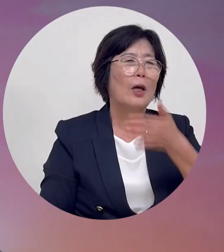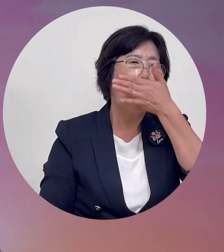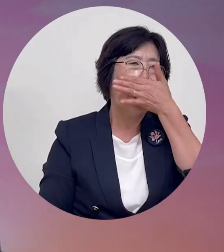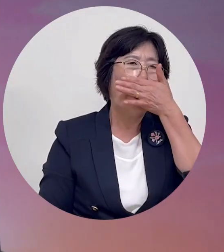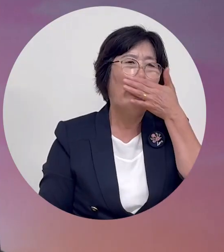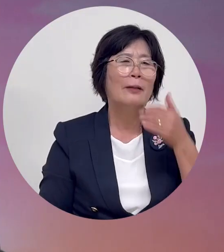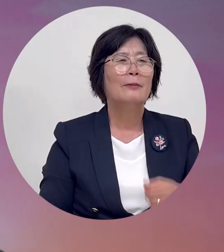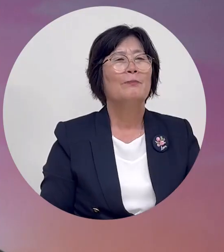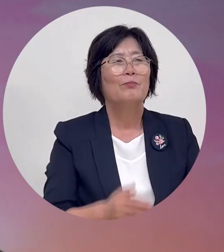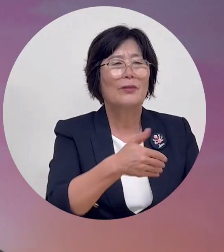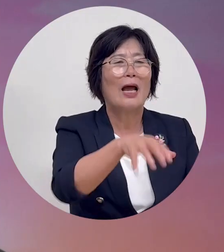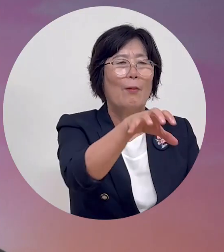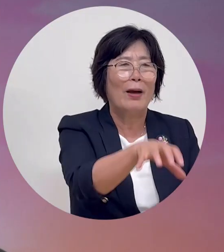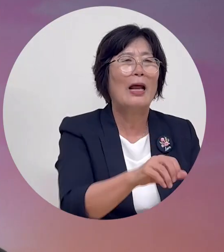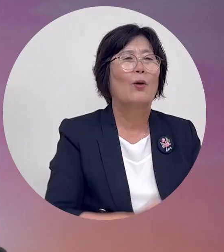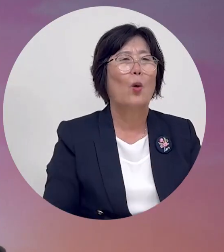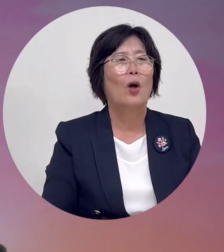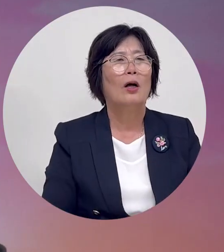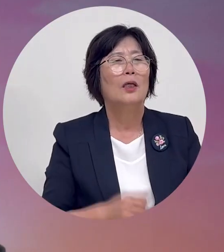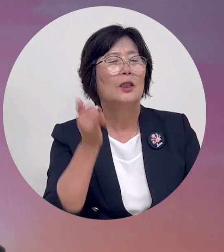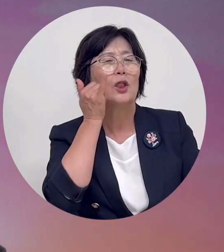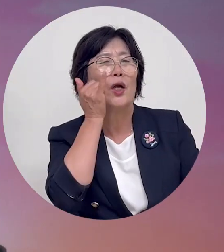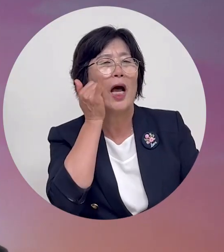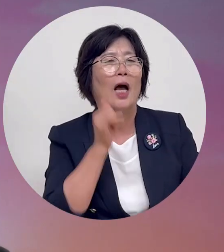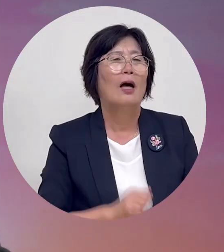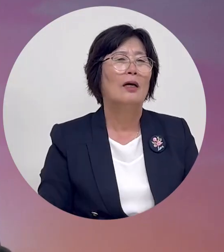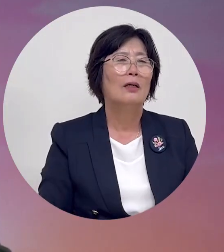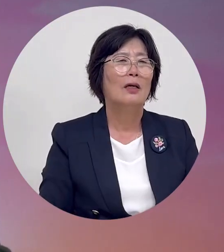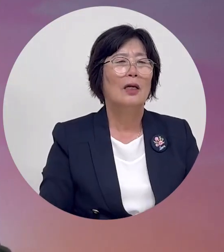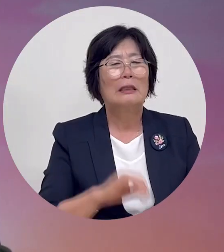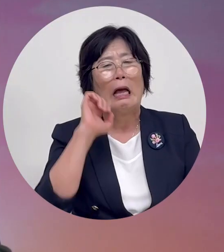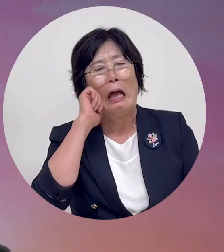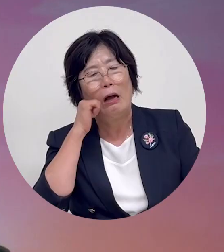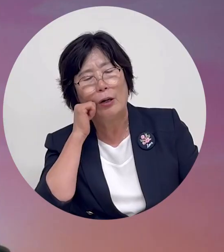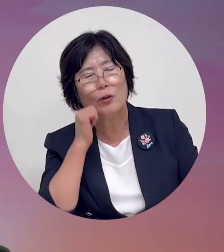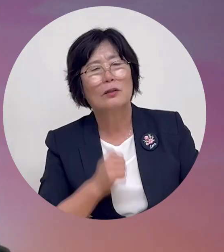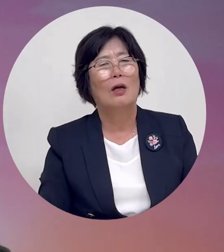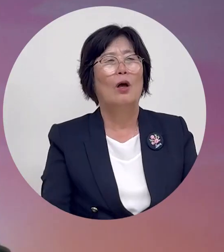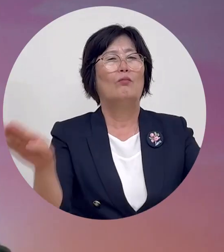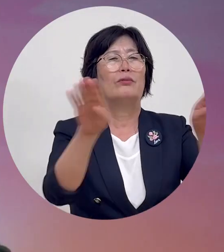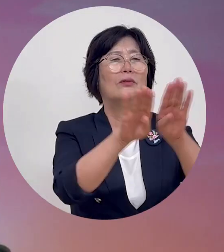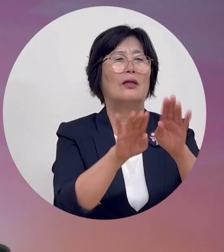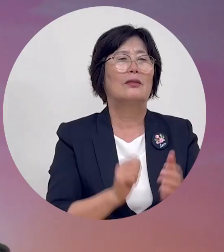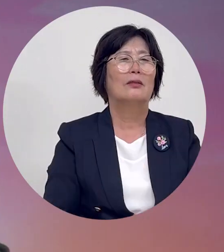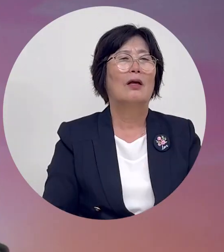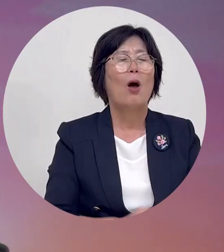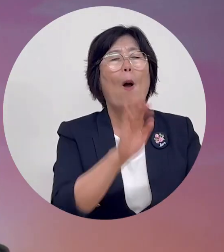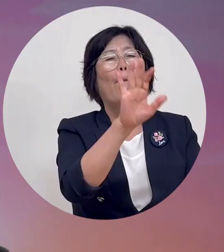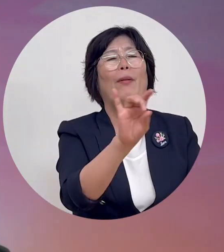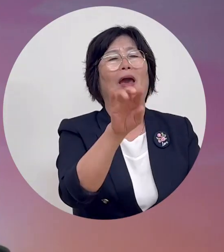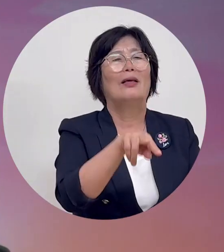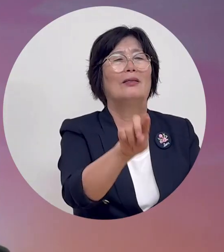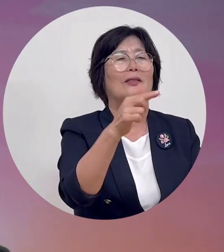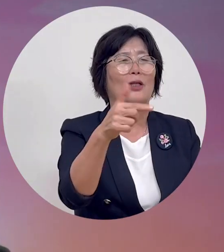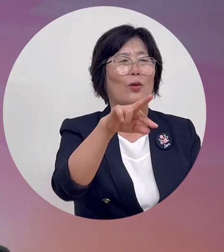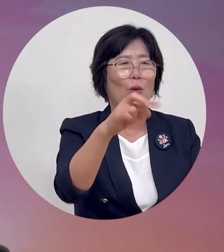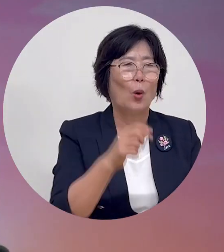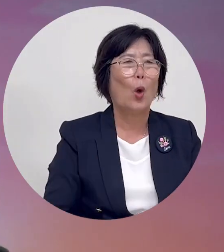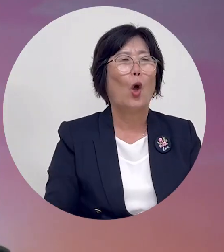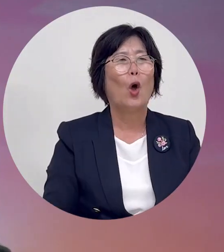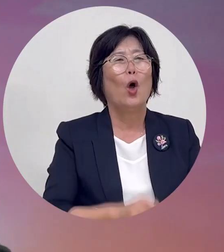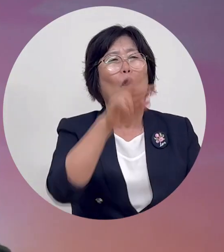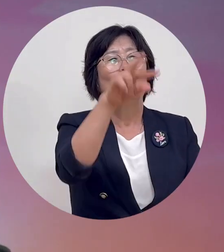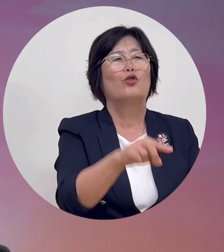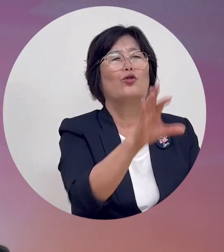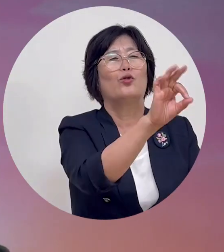갈만한 곳 옛날에 또 전화해 보면 다 어려워서 문 닫았다. 하다못해 펜션도. 수양강